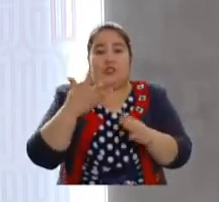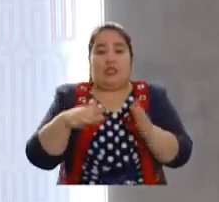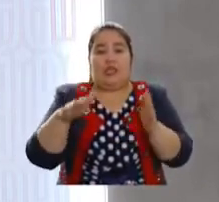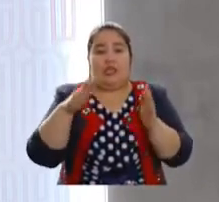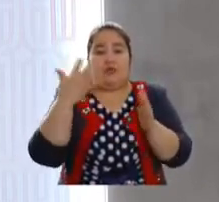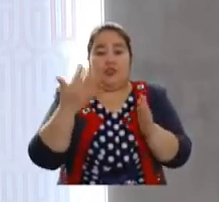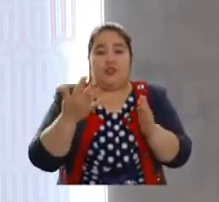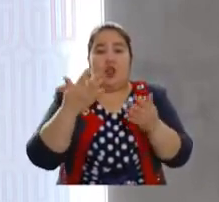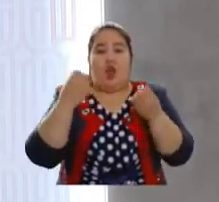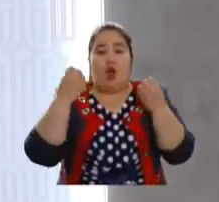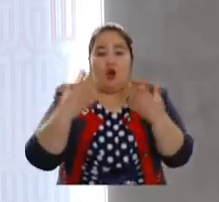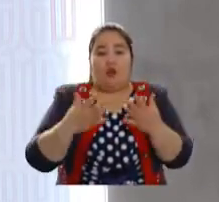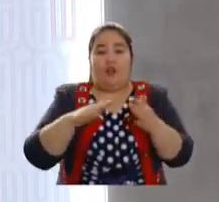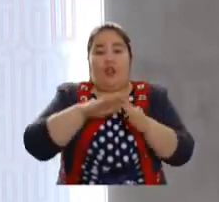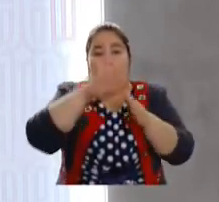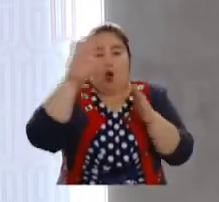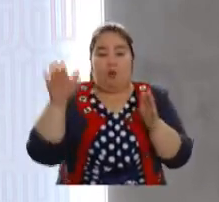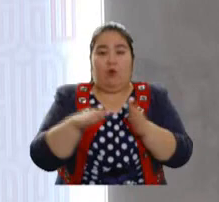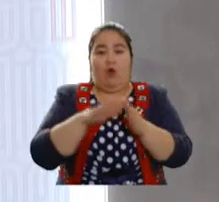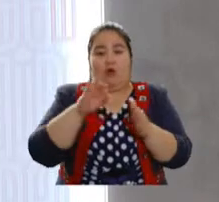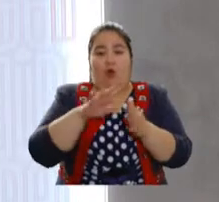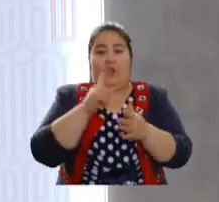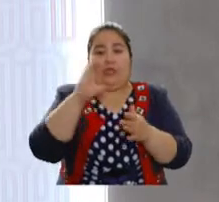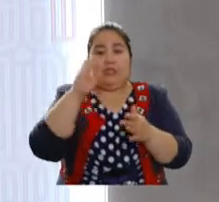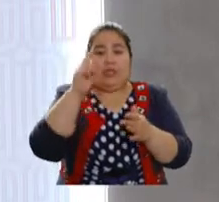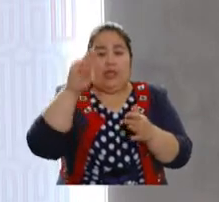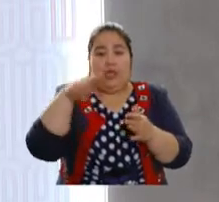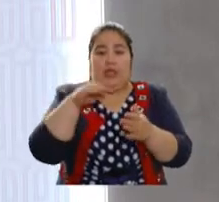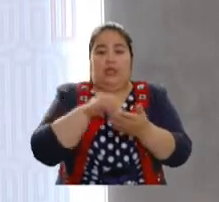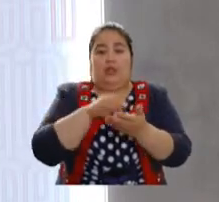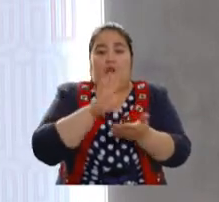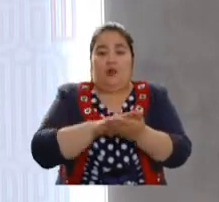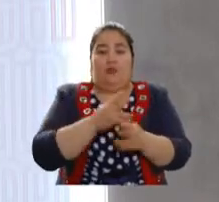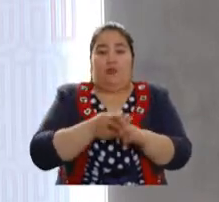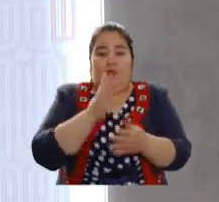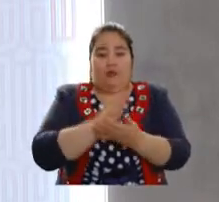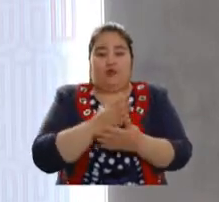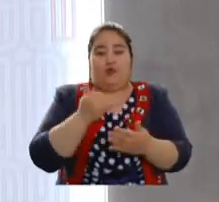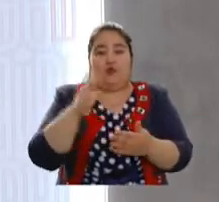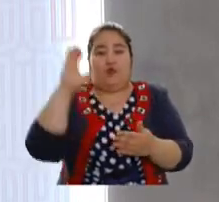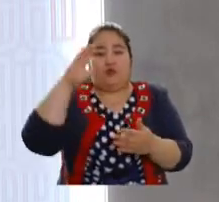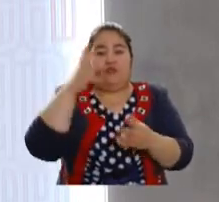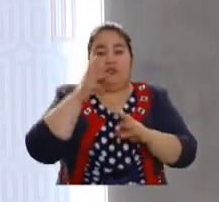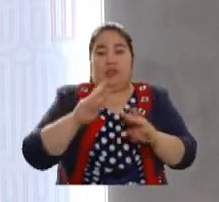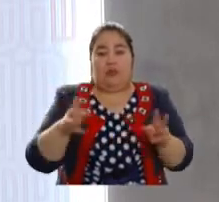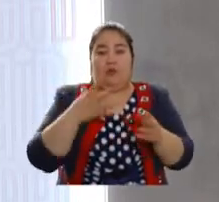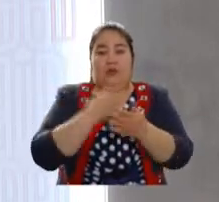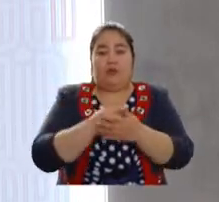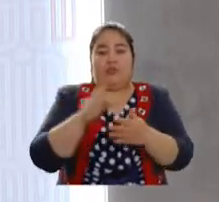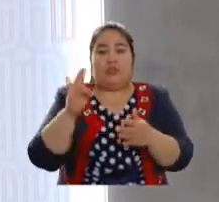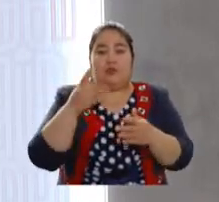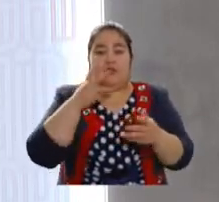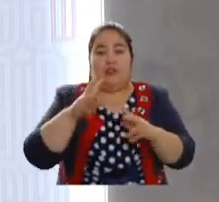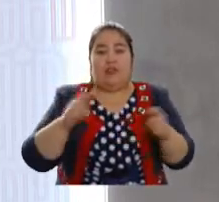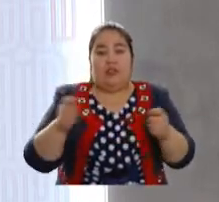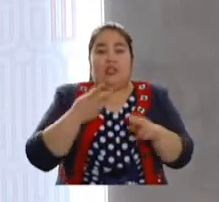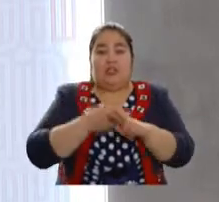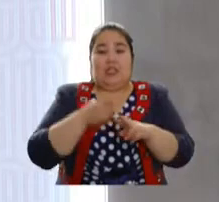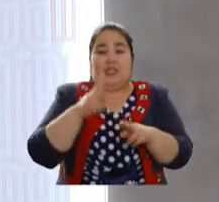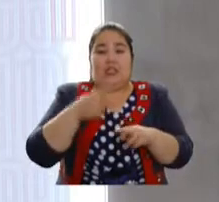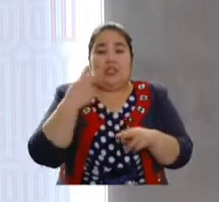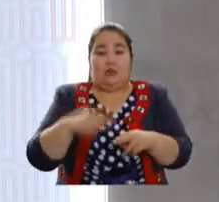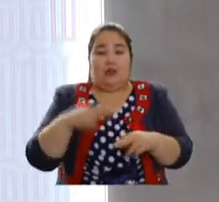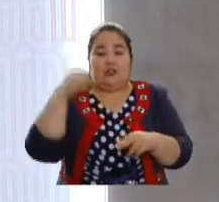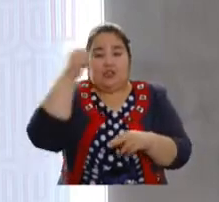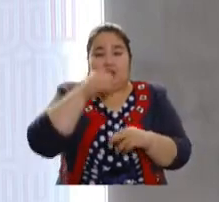1555 ta oddiy omborxona mavjud. Shuningdek, O'zbekiston Respublikasi Vazirlar Mahkamasining Respublika Vazirlar Mahkamasining